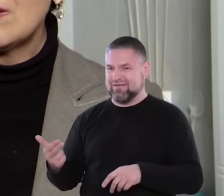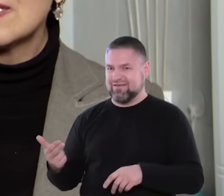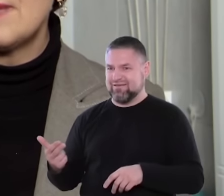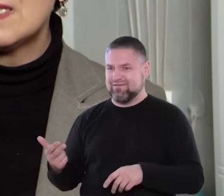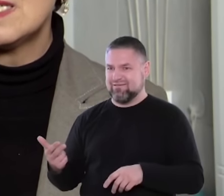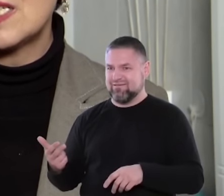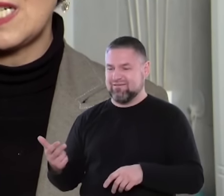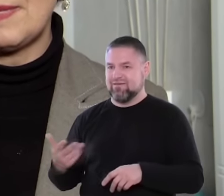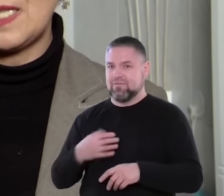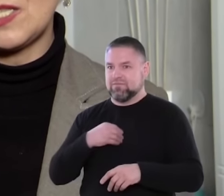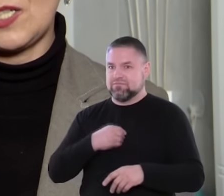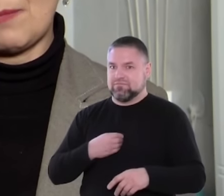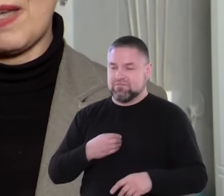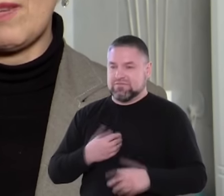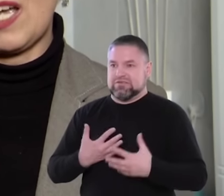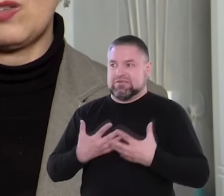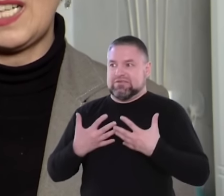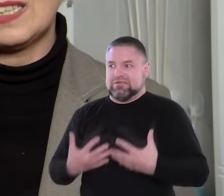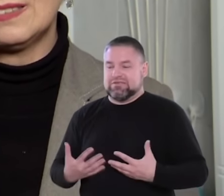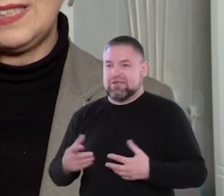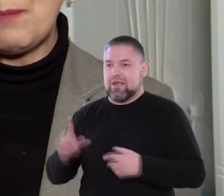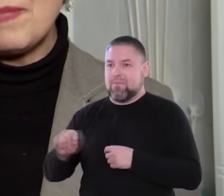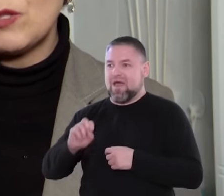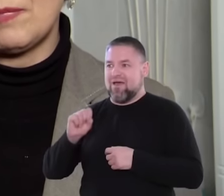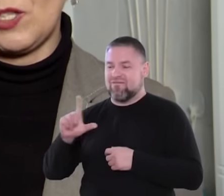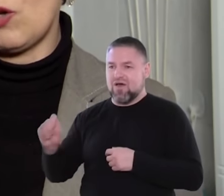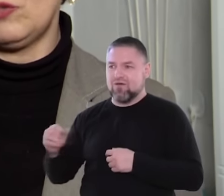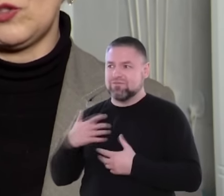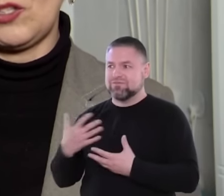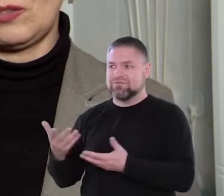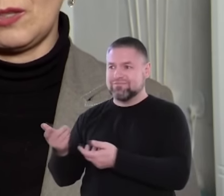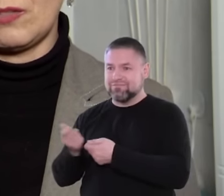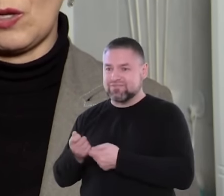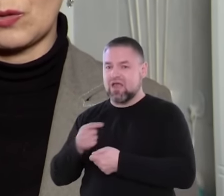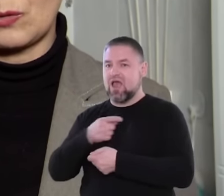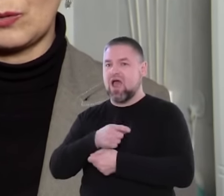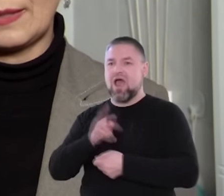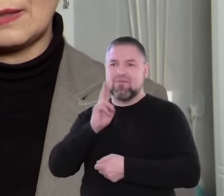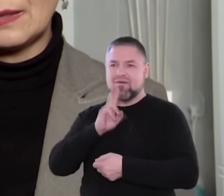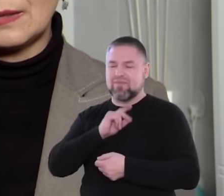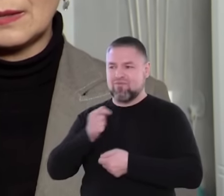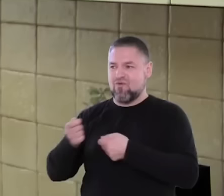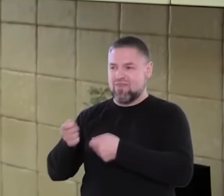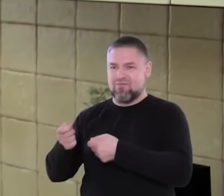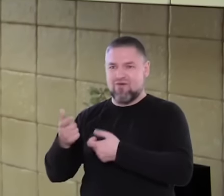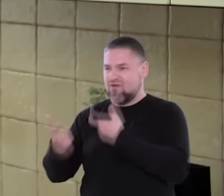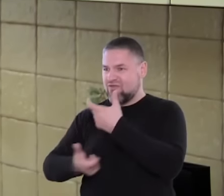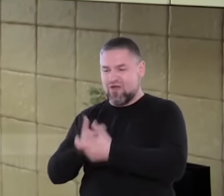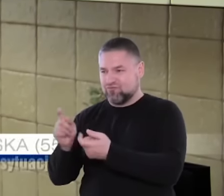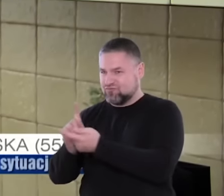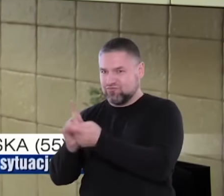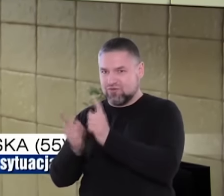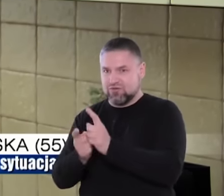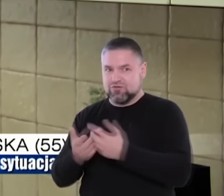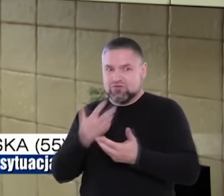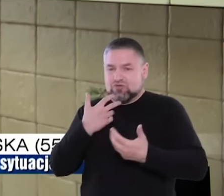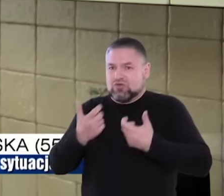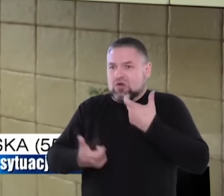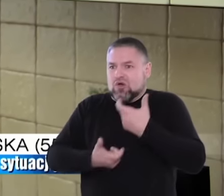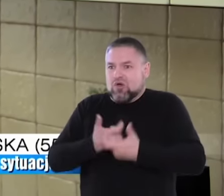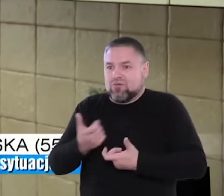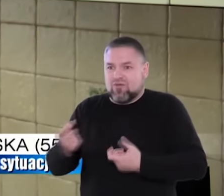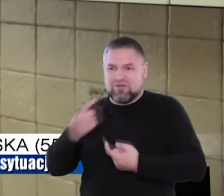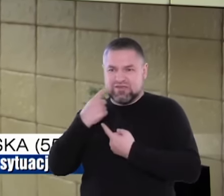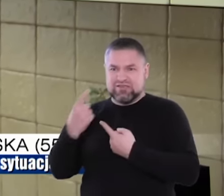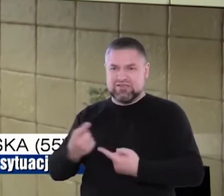bo coraz bardziej zaczyna mi zależeć na Pawle, a ona na pewno będzie go odwodzić od tego związku. Co to ma znaczyć? On chyba